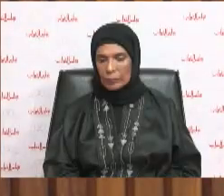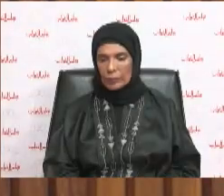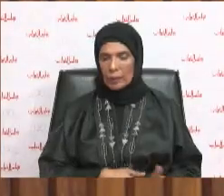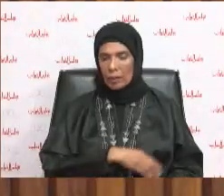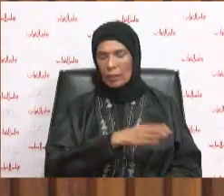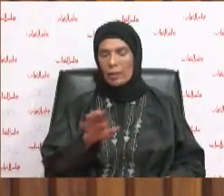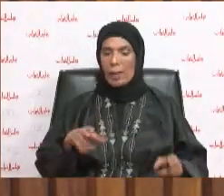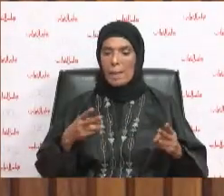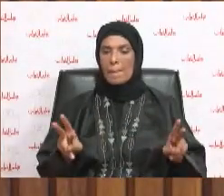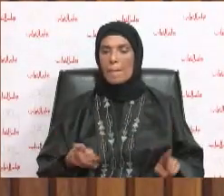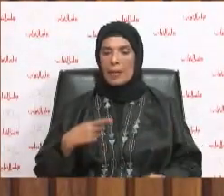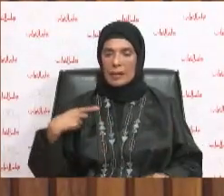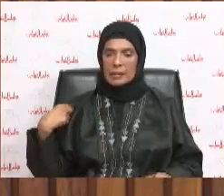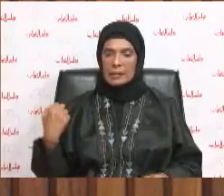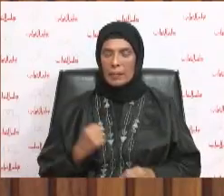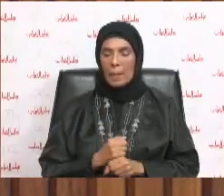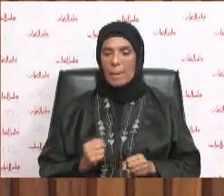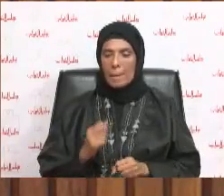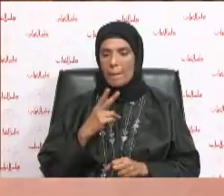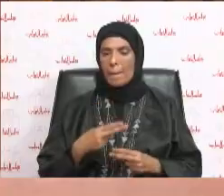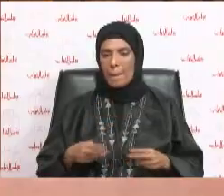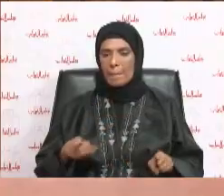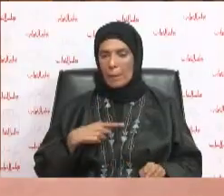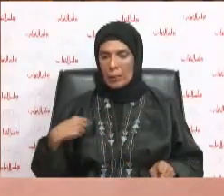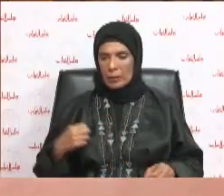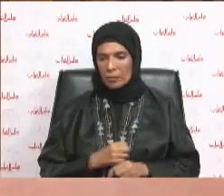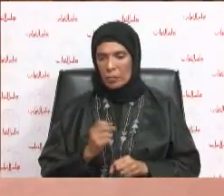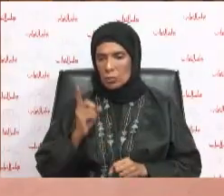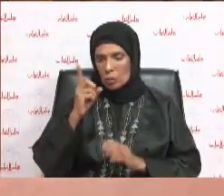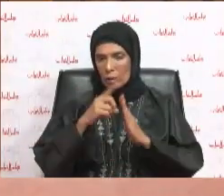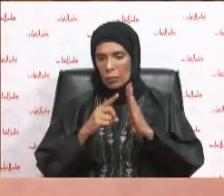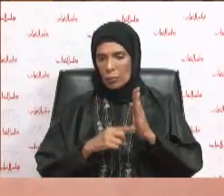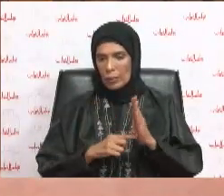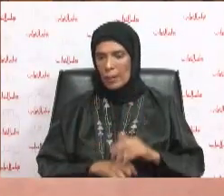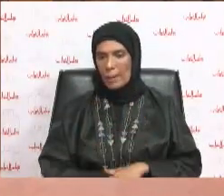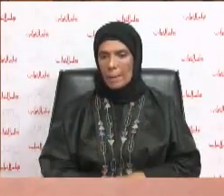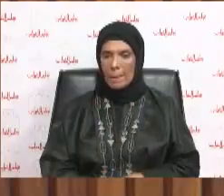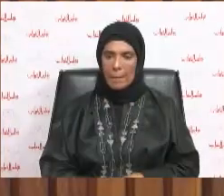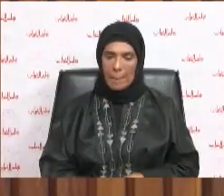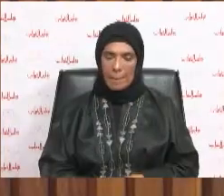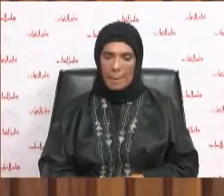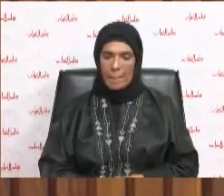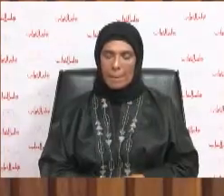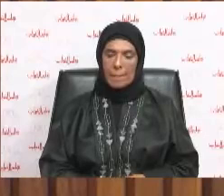أغلبية موافقة. مسمى المشروع؟ الموافقة على المسمى كما ورد في مشروع القانون.